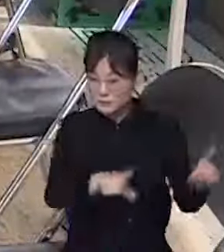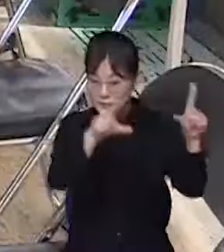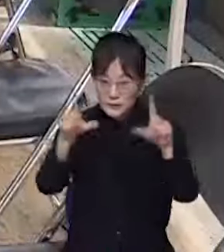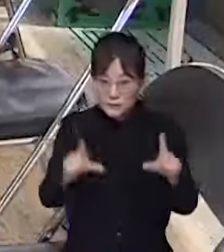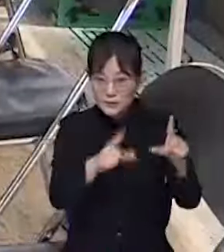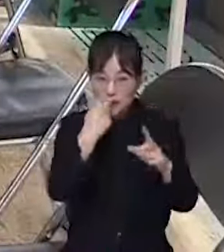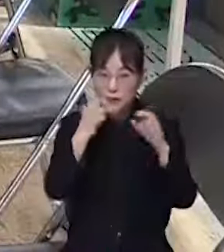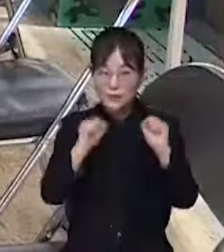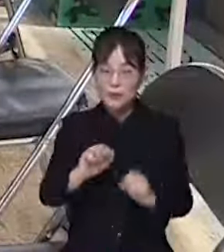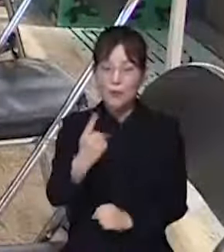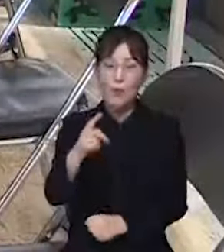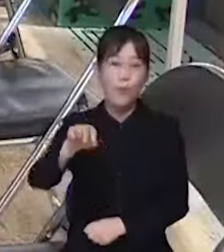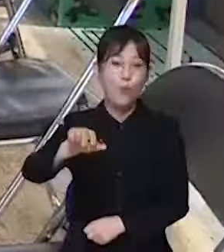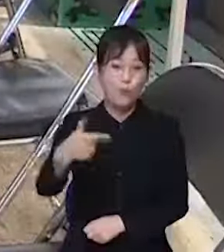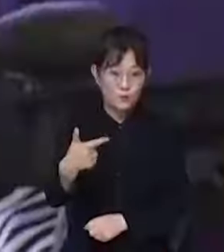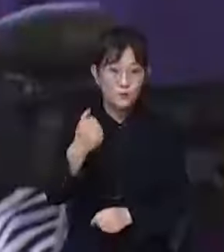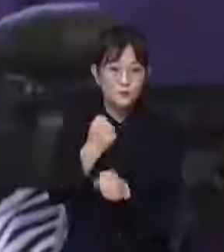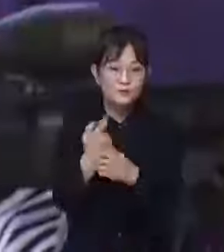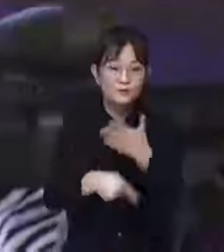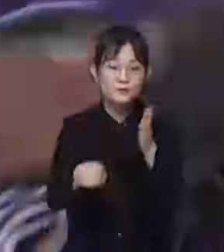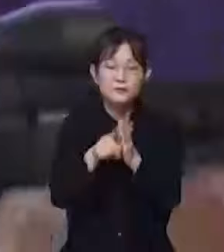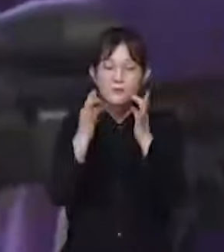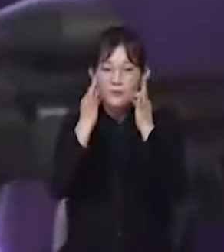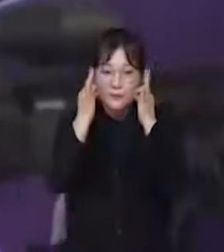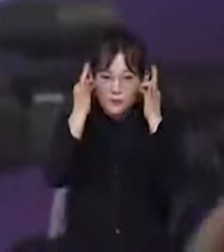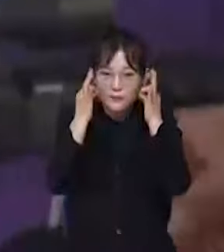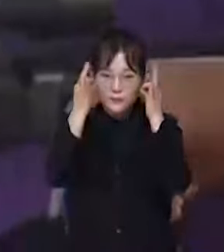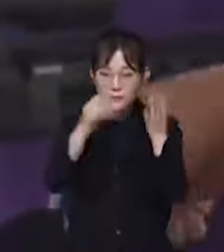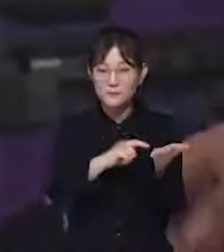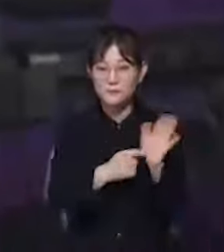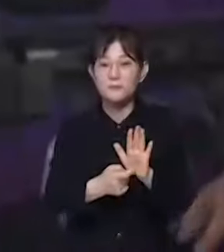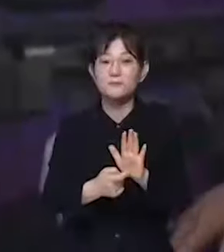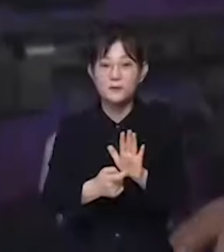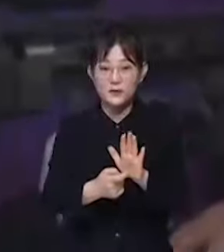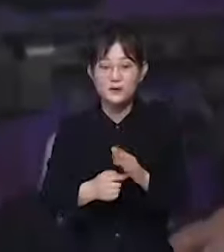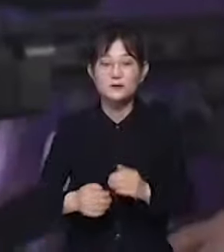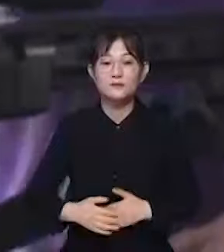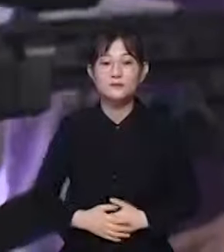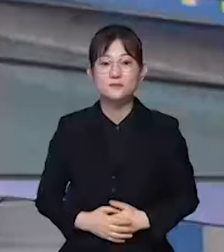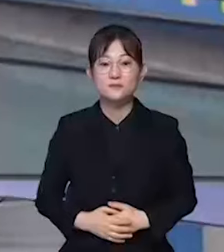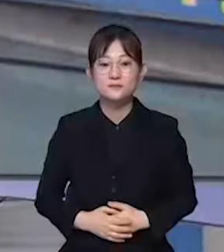보훈, 모두의 보훈이 될 수 있도록 노력하겠다고 밝혔습니다.